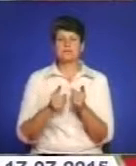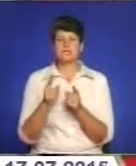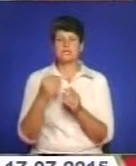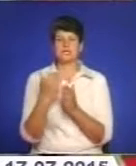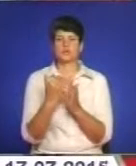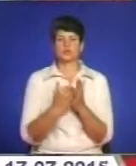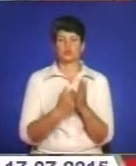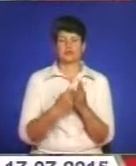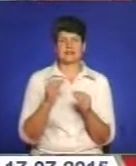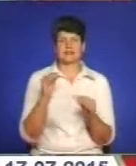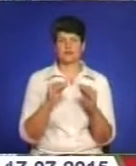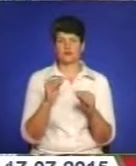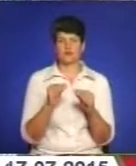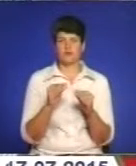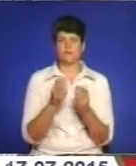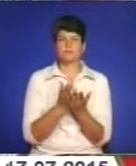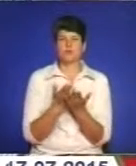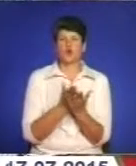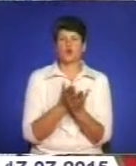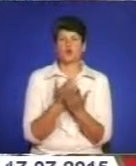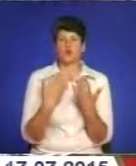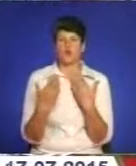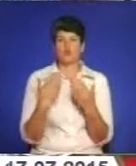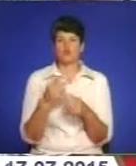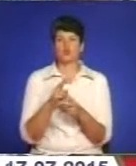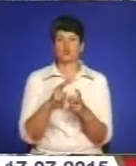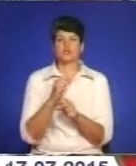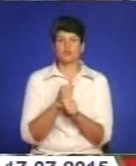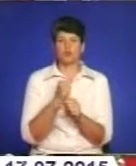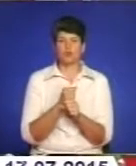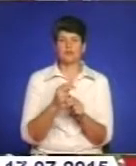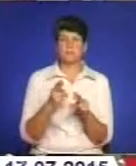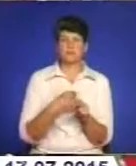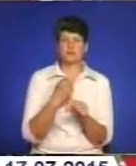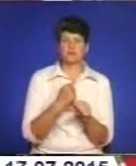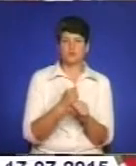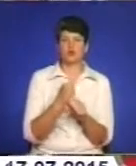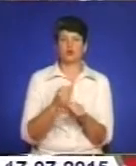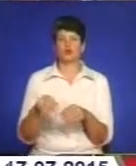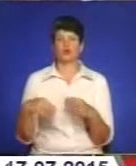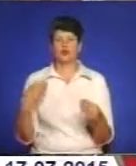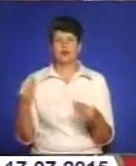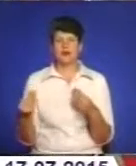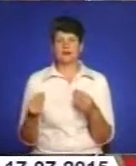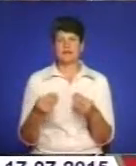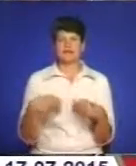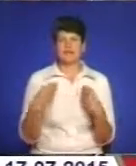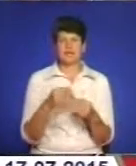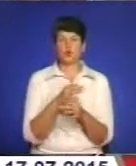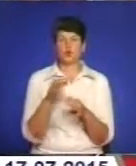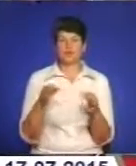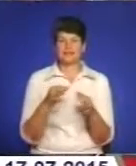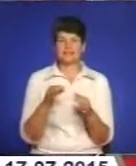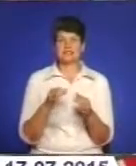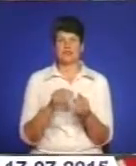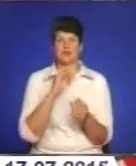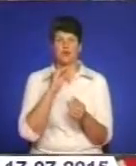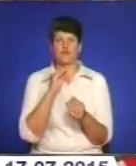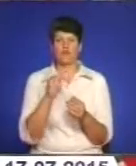структурна складова. Підходи до обслуговування шукачів роботи, безробітних і роботодавців, до надання консультаційних та профінформаційних